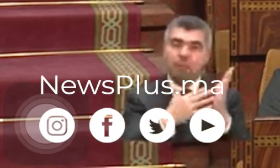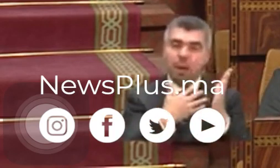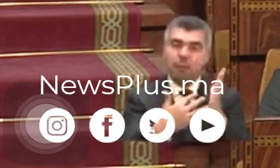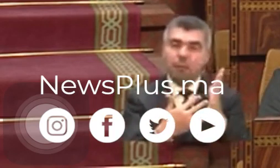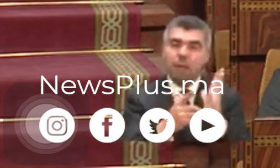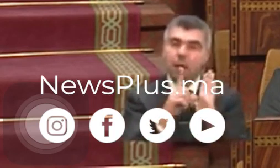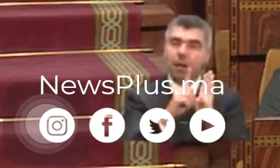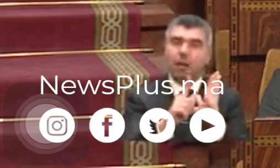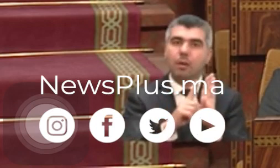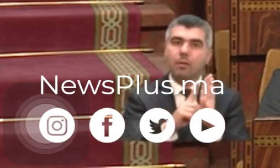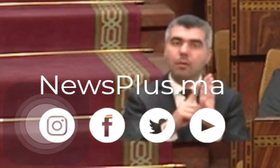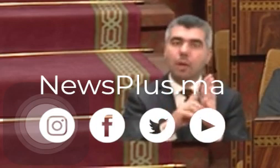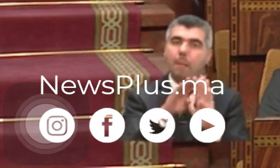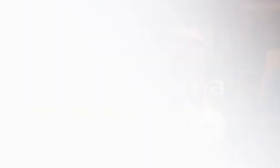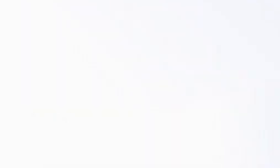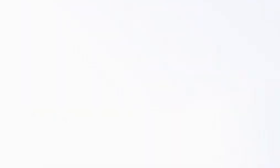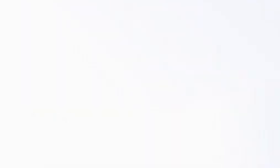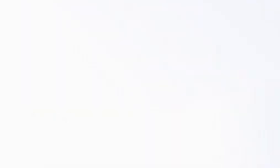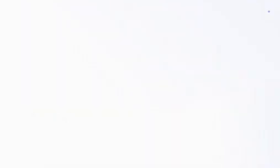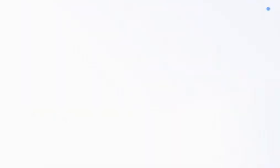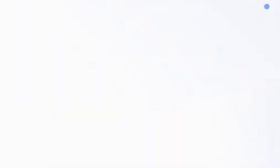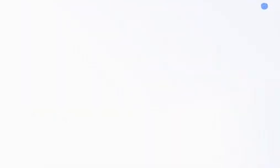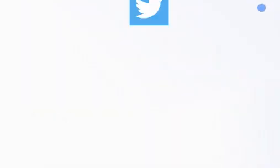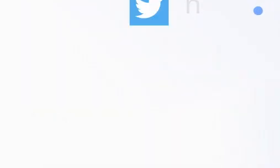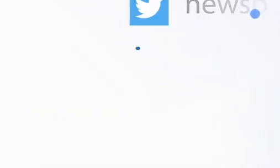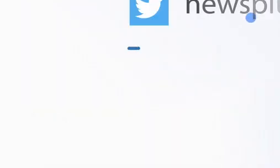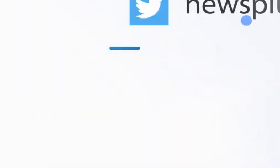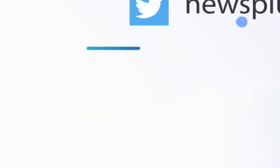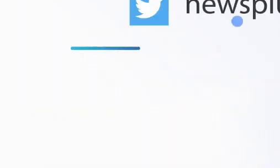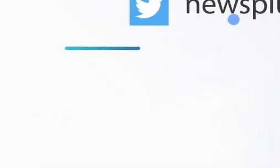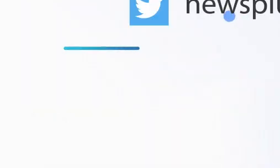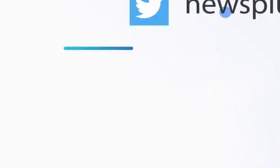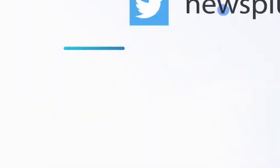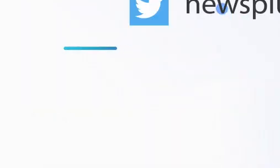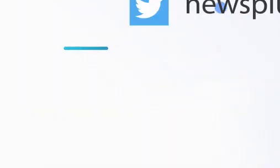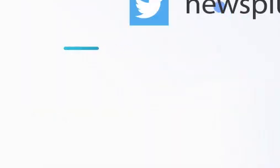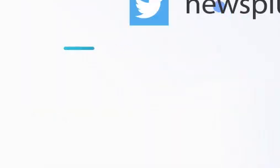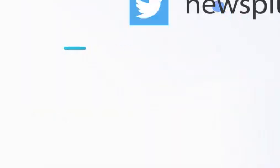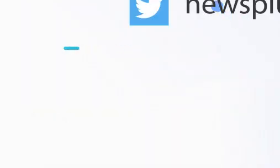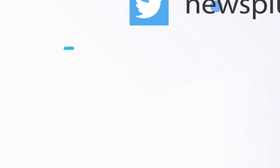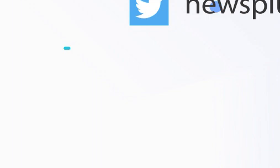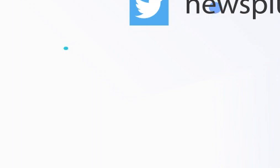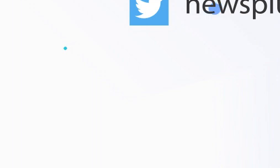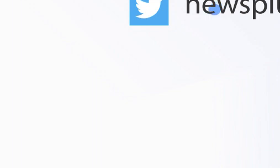النظام الداخلي للمكتب. اذا من هذه الزاويه كنثيروا نقطه النظام. قبل ما تخرجوا ما تنساوش تابوناو